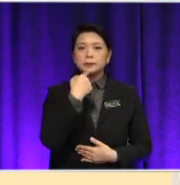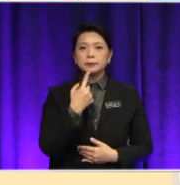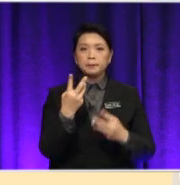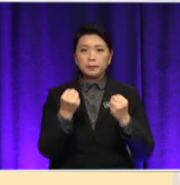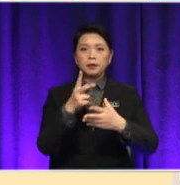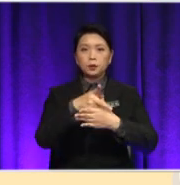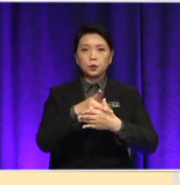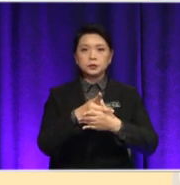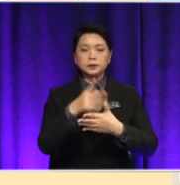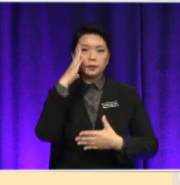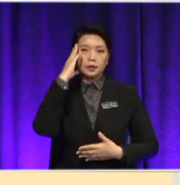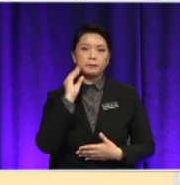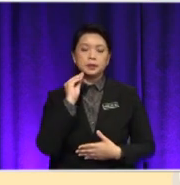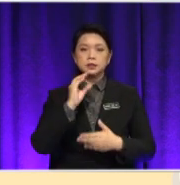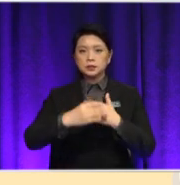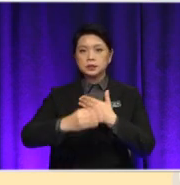berkongsi pengalaman? Silakan.